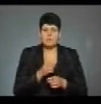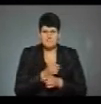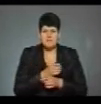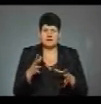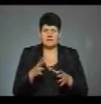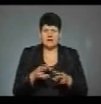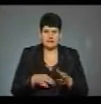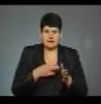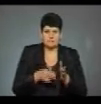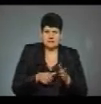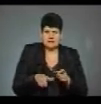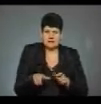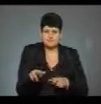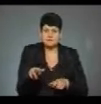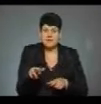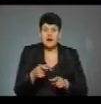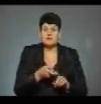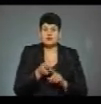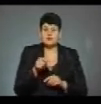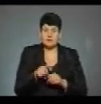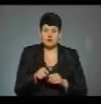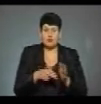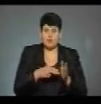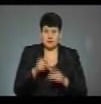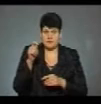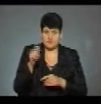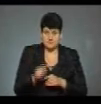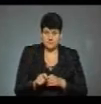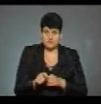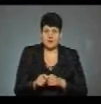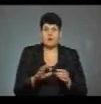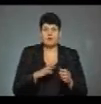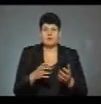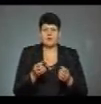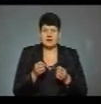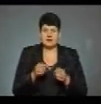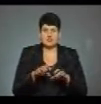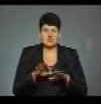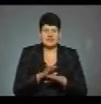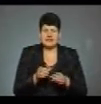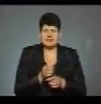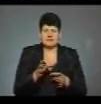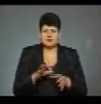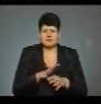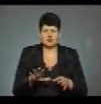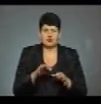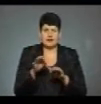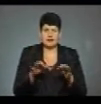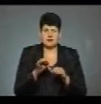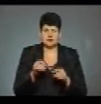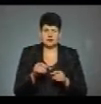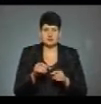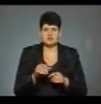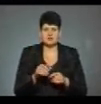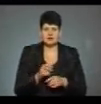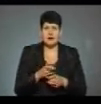на залізничній станції, але в зв'язку з тим, що підходив потяг, прийнято було рішення не зривати, щоб не було зайвих жертв, а просто